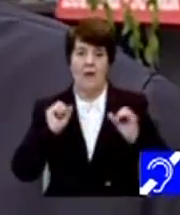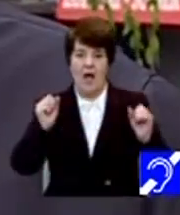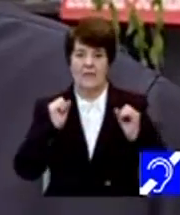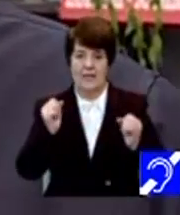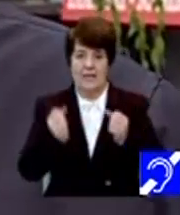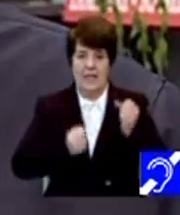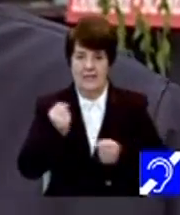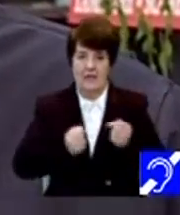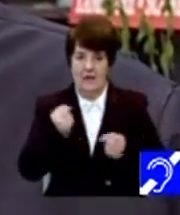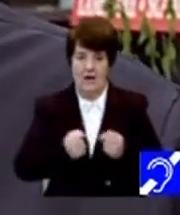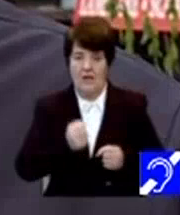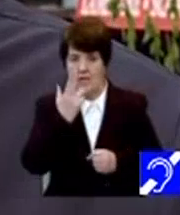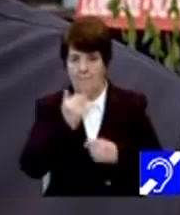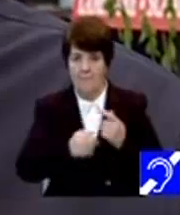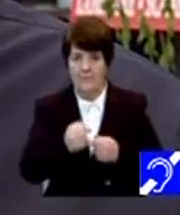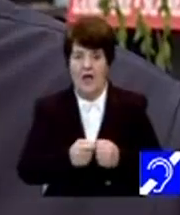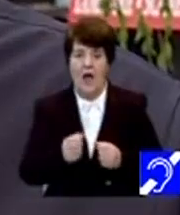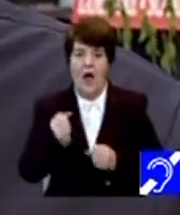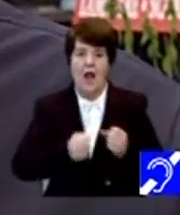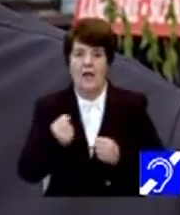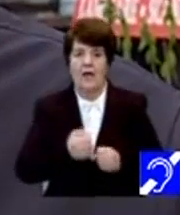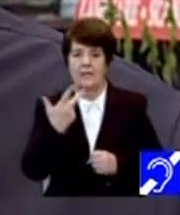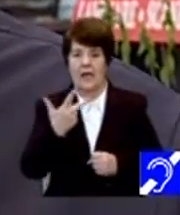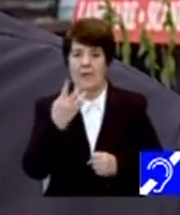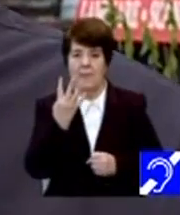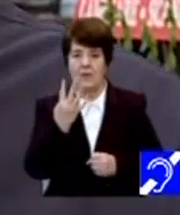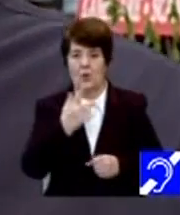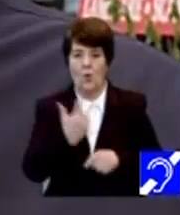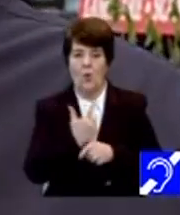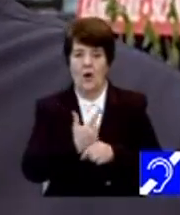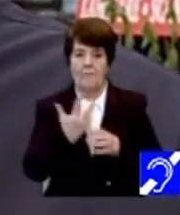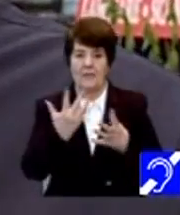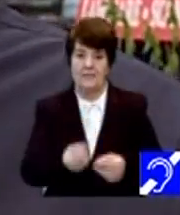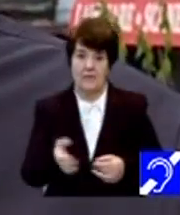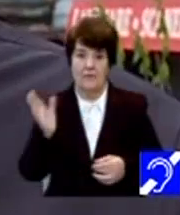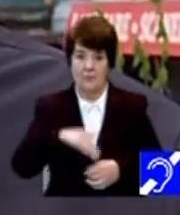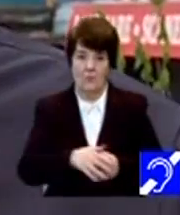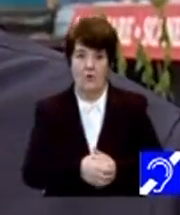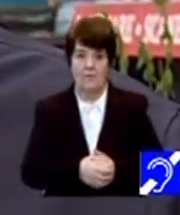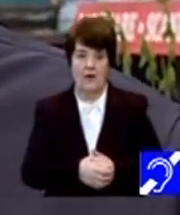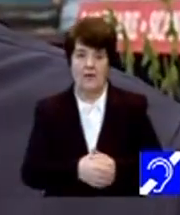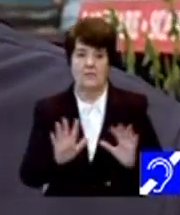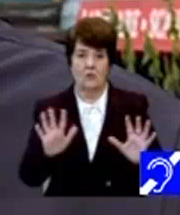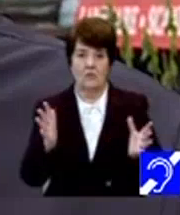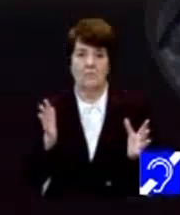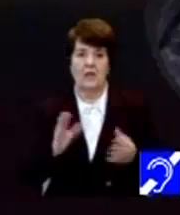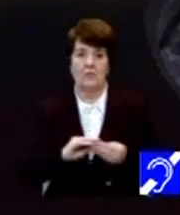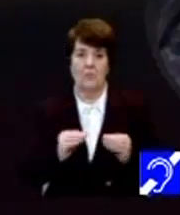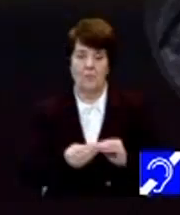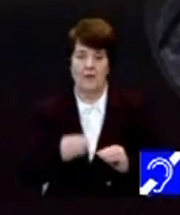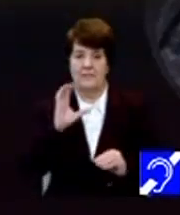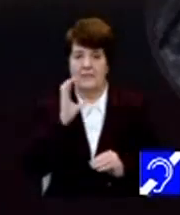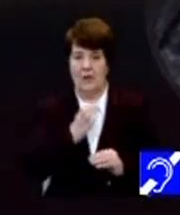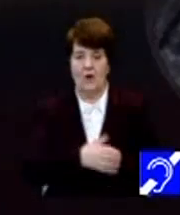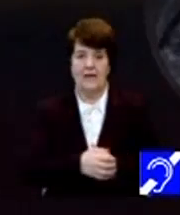Făceam atletică legeră de performanță, alergam câte 3-4 ori pe zi. Mi s-au întâmplat